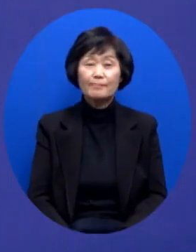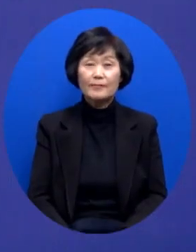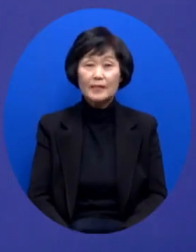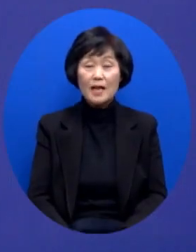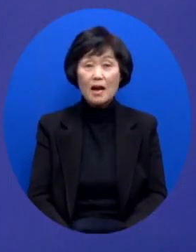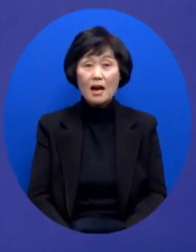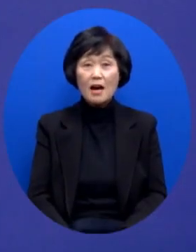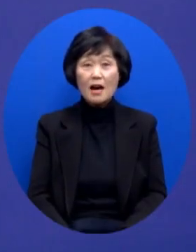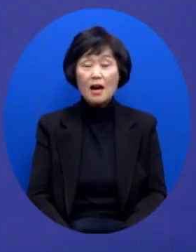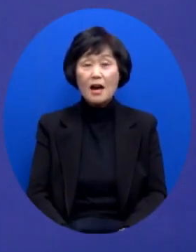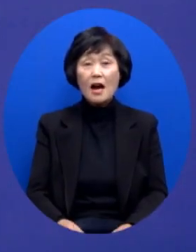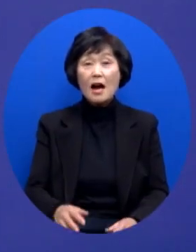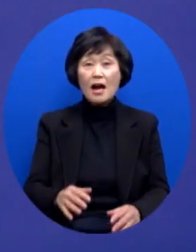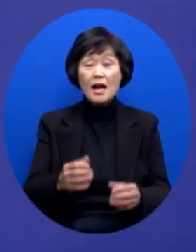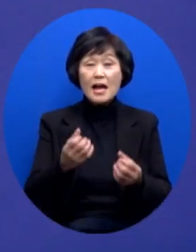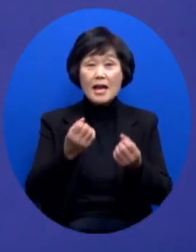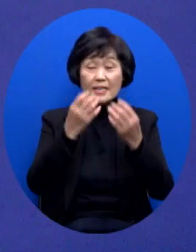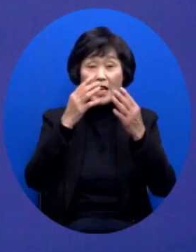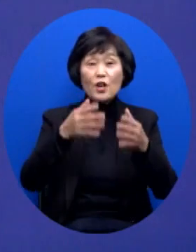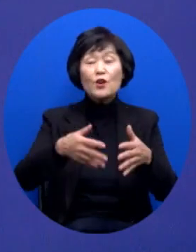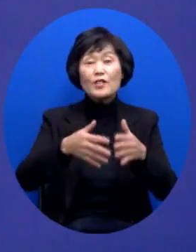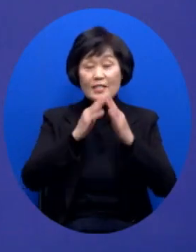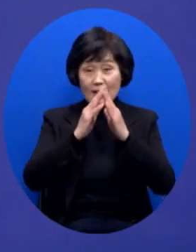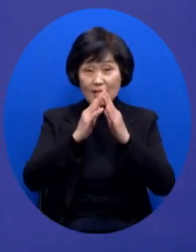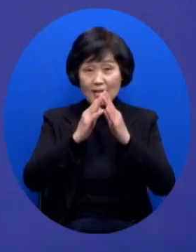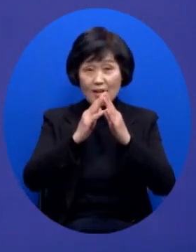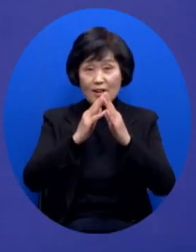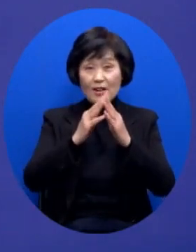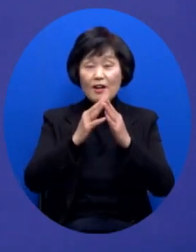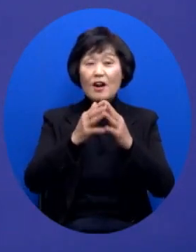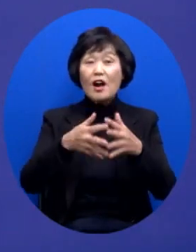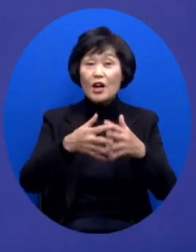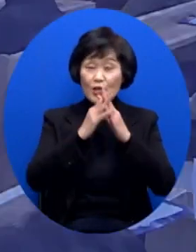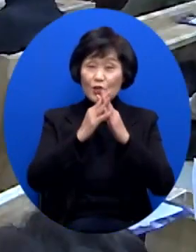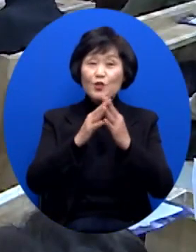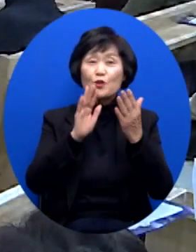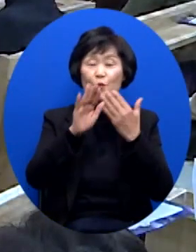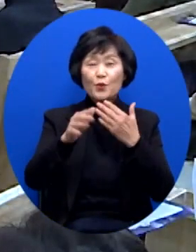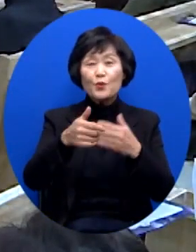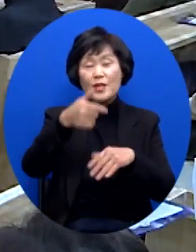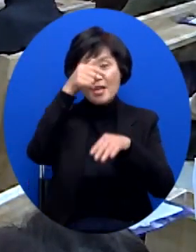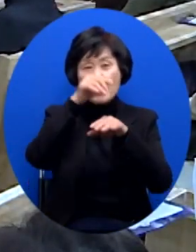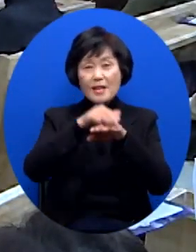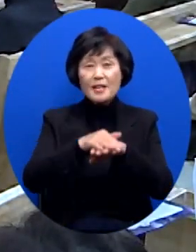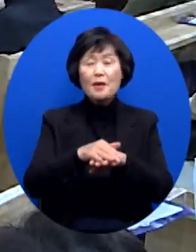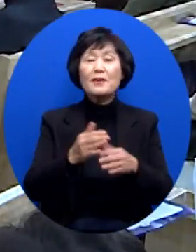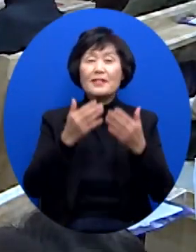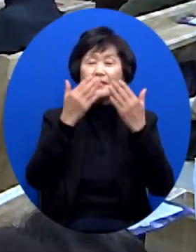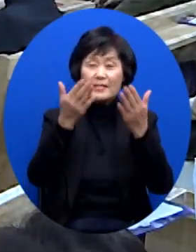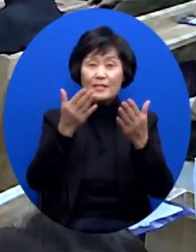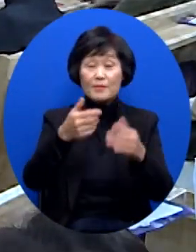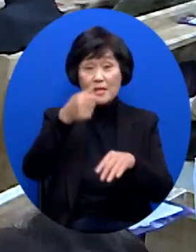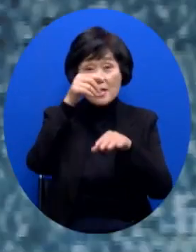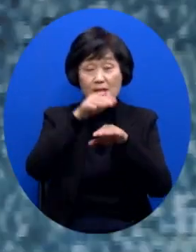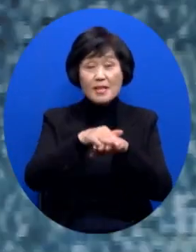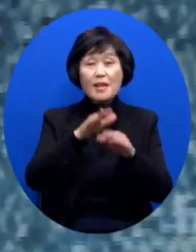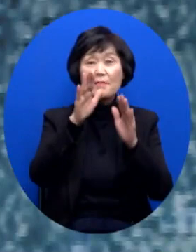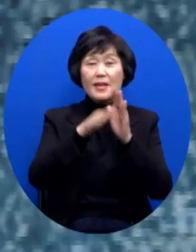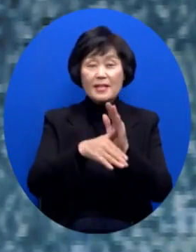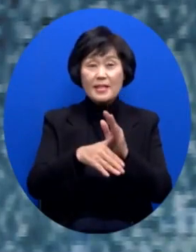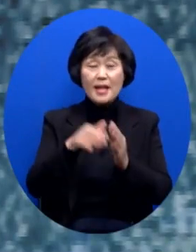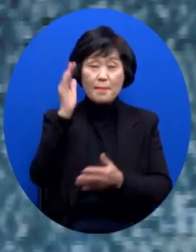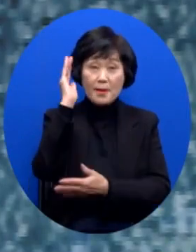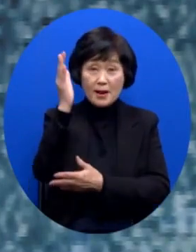높은 뜻 교회가 새 성전을 건축하고 입당 감사 예배를 드렸습니다. 예배에서 말씀을 전한